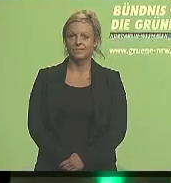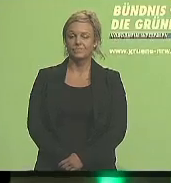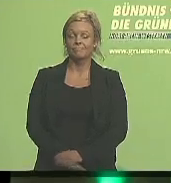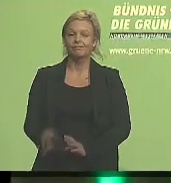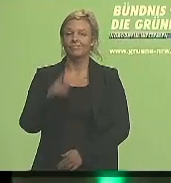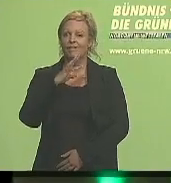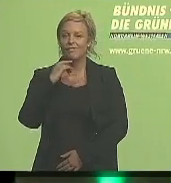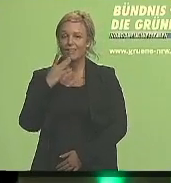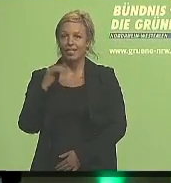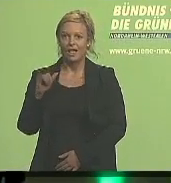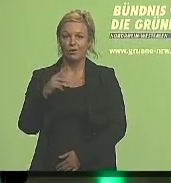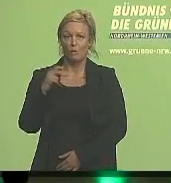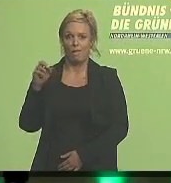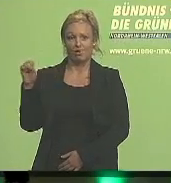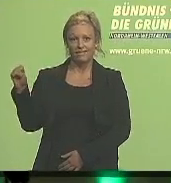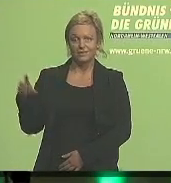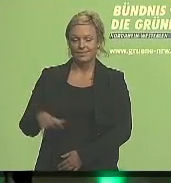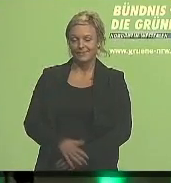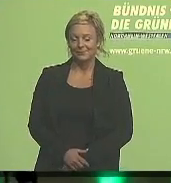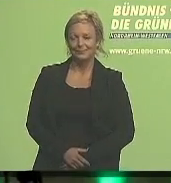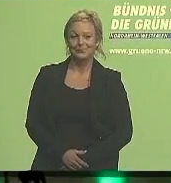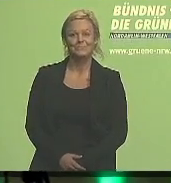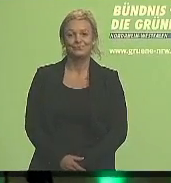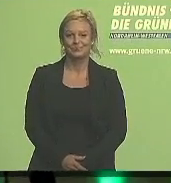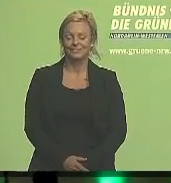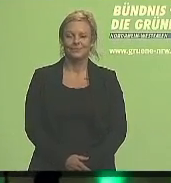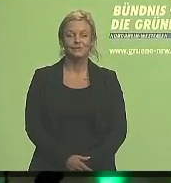Vielen Dank, Johannes.